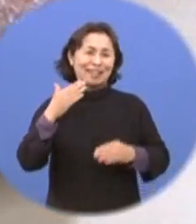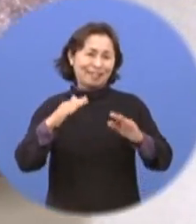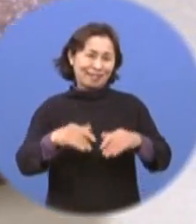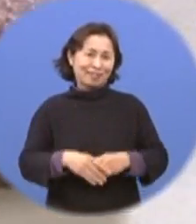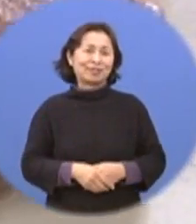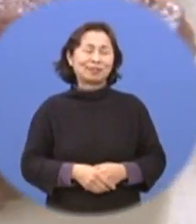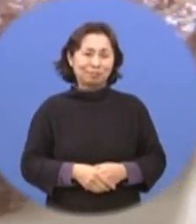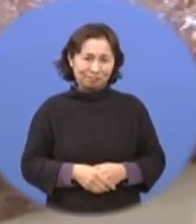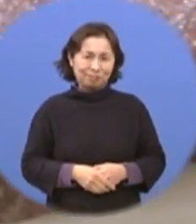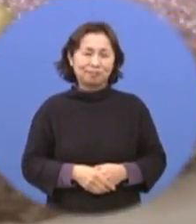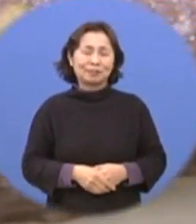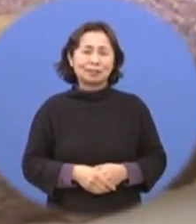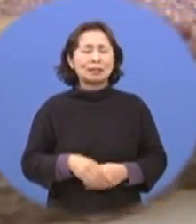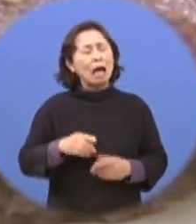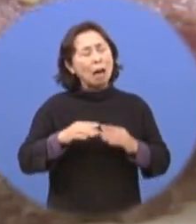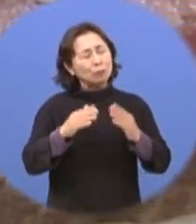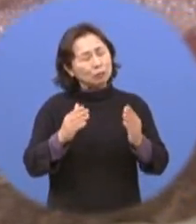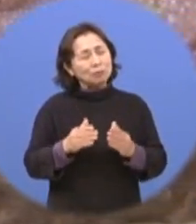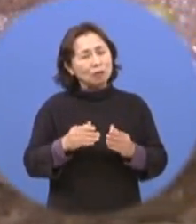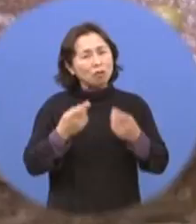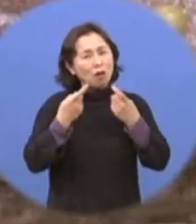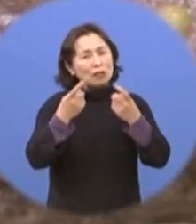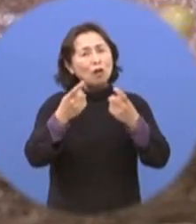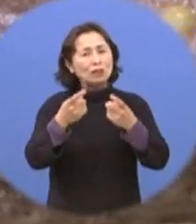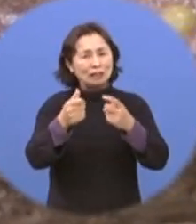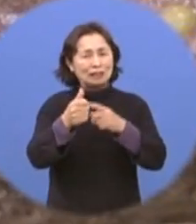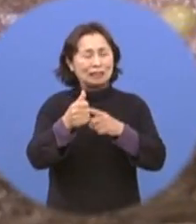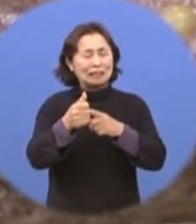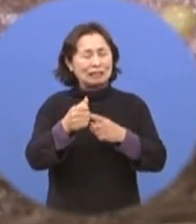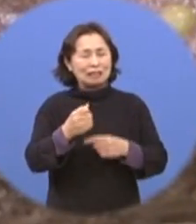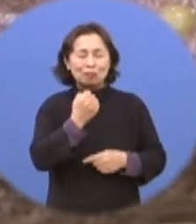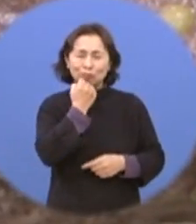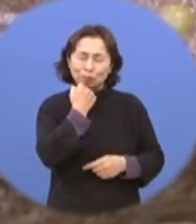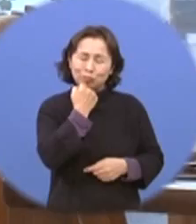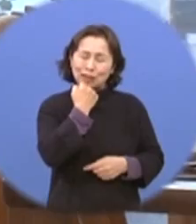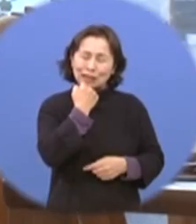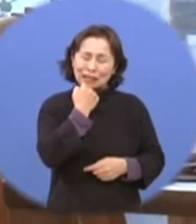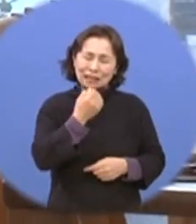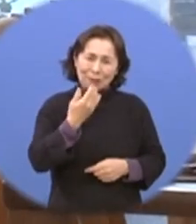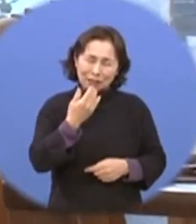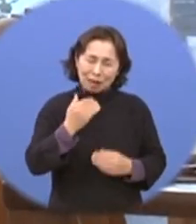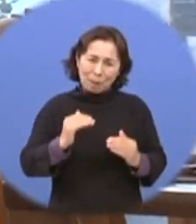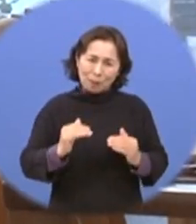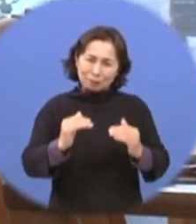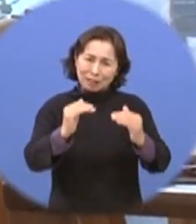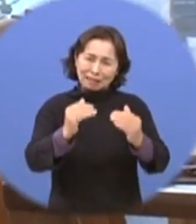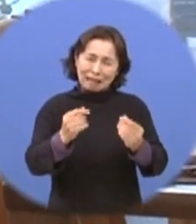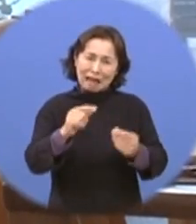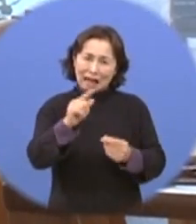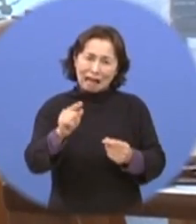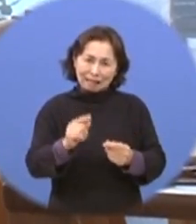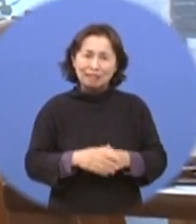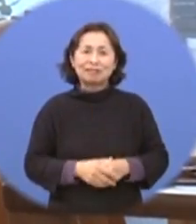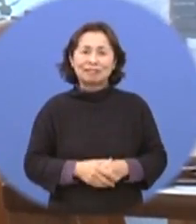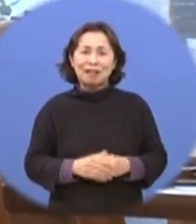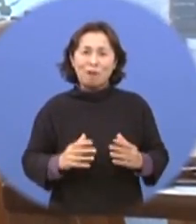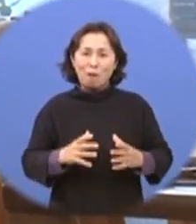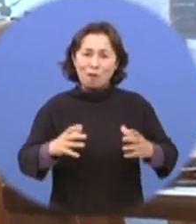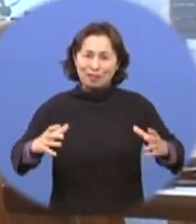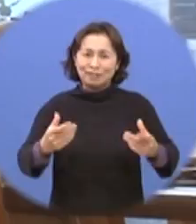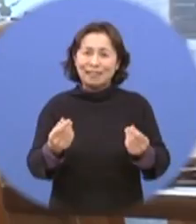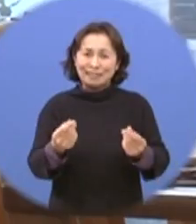ますこの位の地震は栗を食べてつだったと思いませんねさあですねはい gba フェスタを通してですねもっともっと